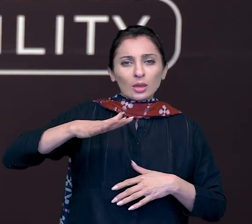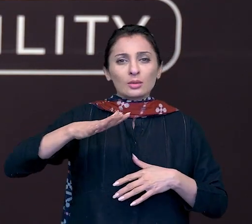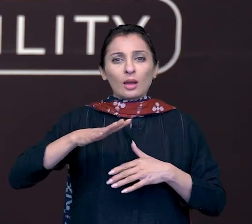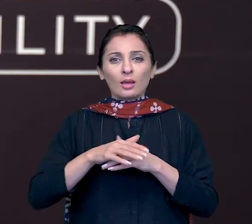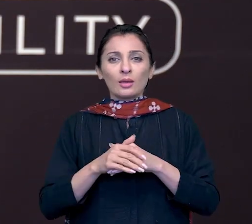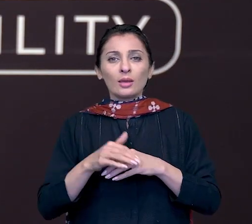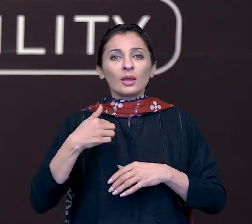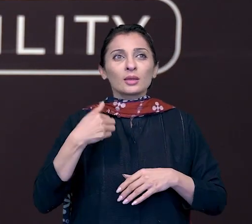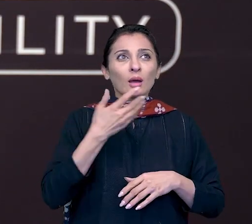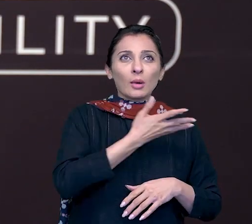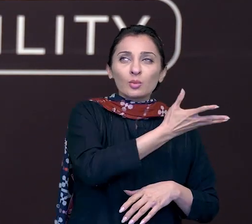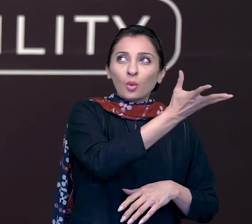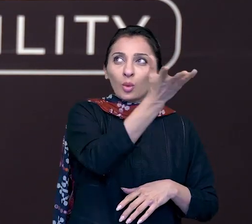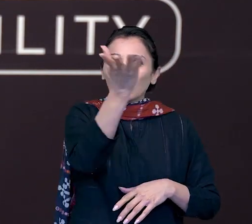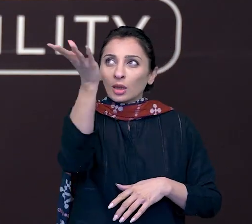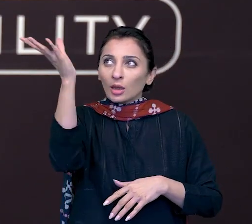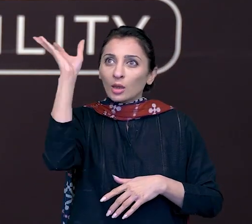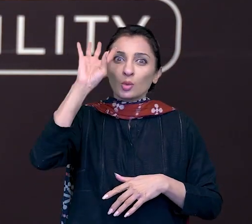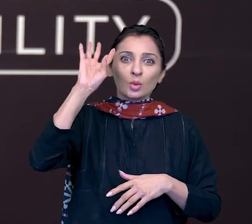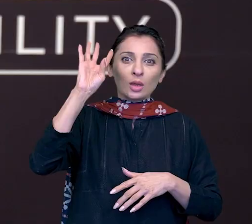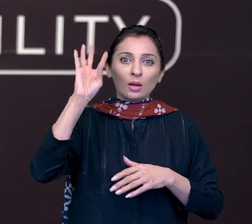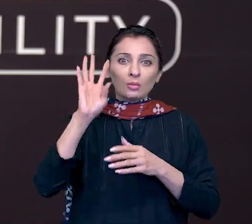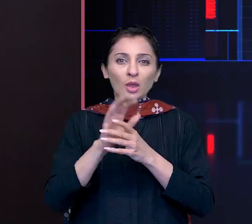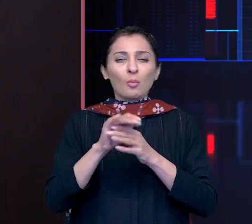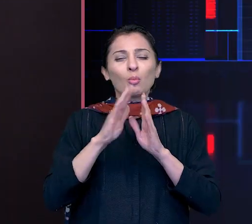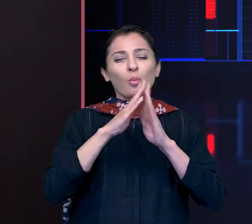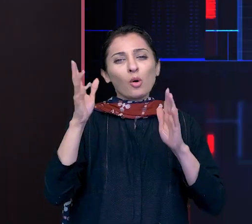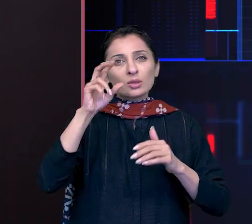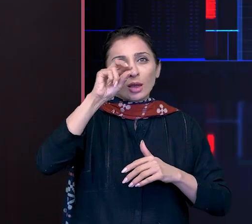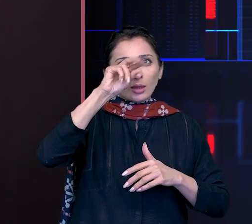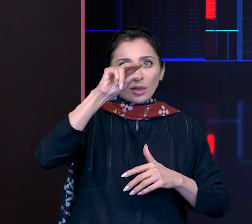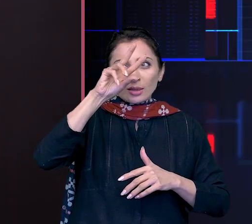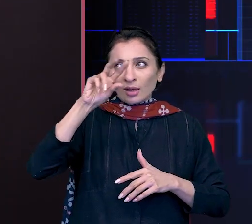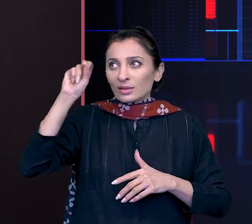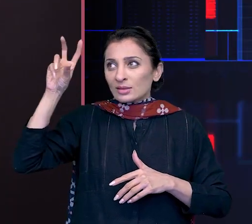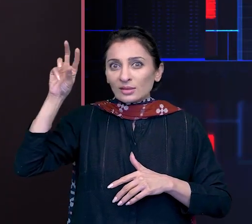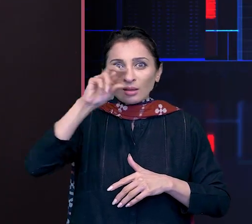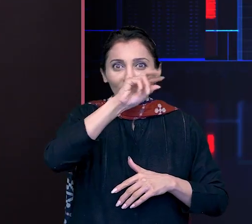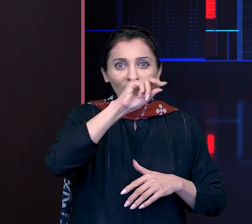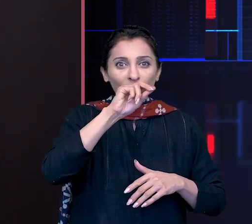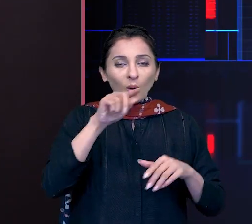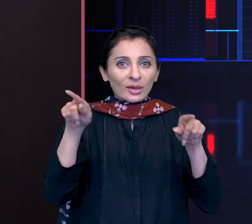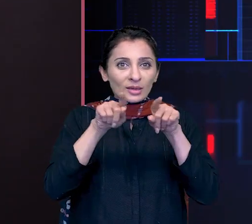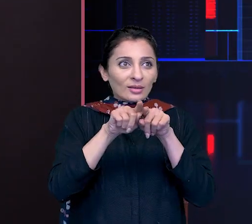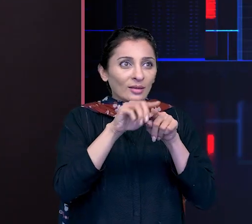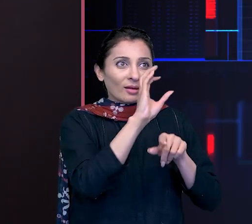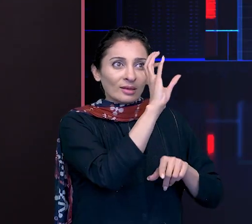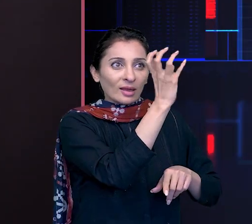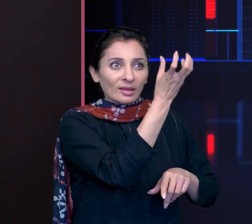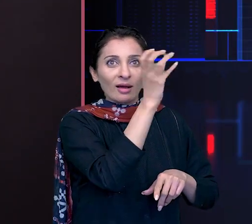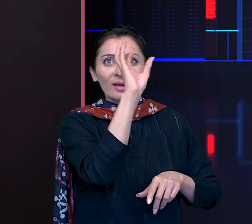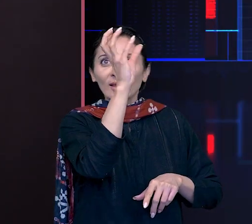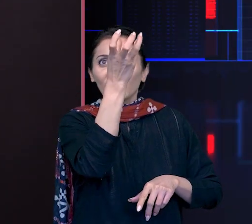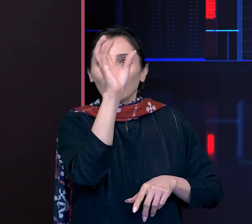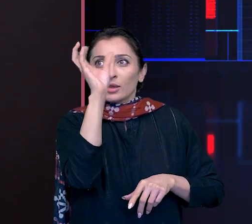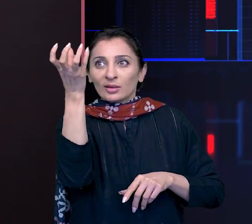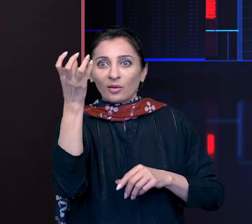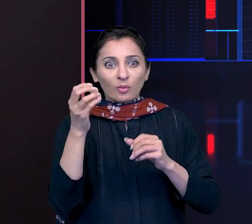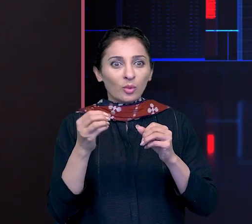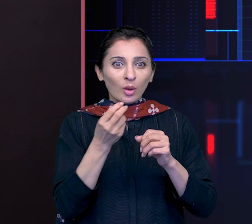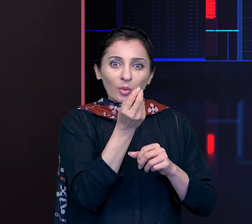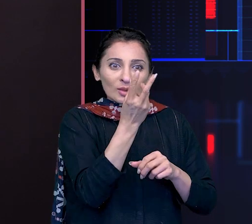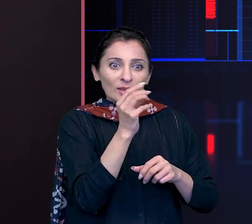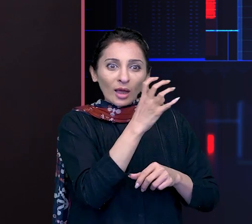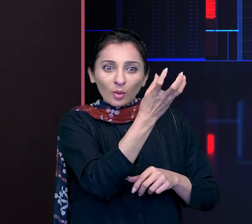यूनिवर्स में अरबों की तादाद में सितारे हैं और उन सितारों के पास अपने सियारे हैं, जैसे हमने पहले बात की,